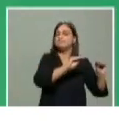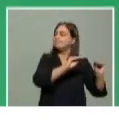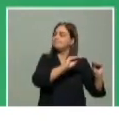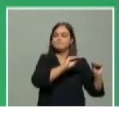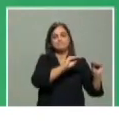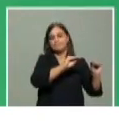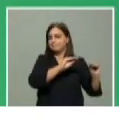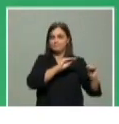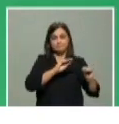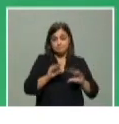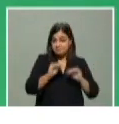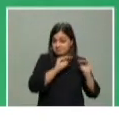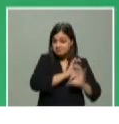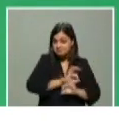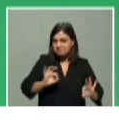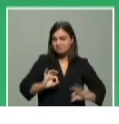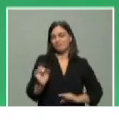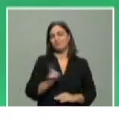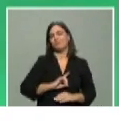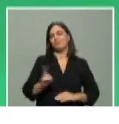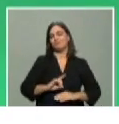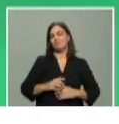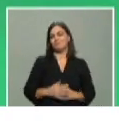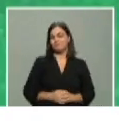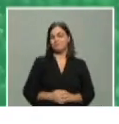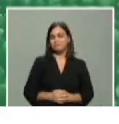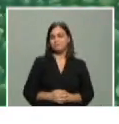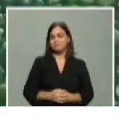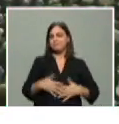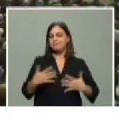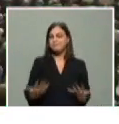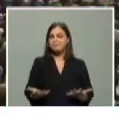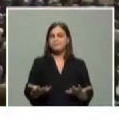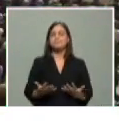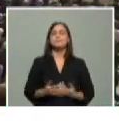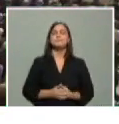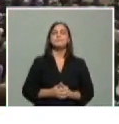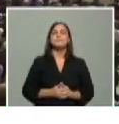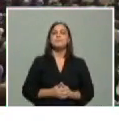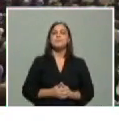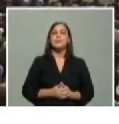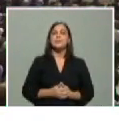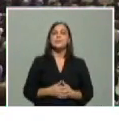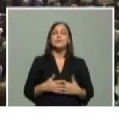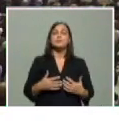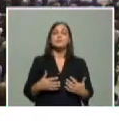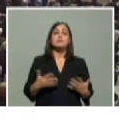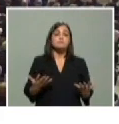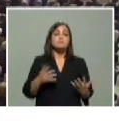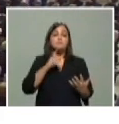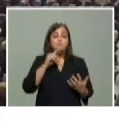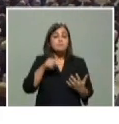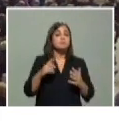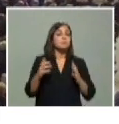είναι πληροφορίες που διαρρέουν από βουλευτές όλων των κομμάτων, διότι λίγο ως πολύ όλοι ανοίγουν το στόμα